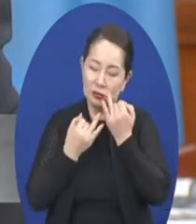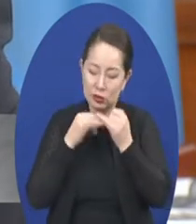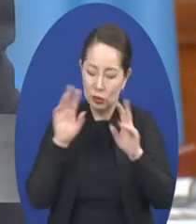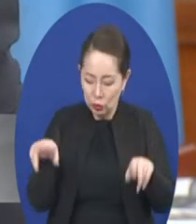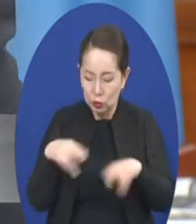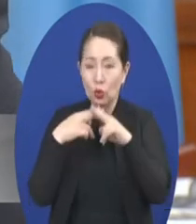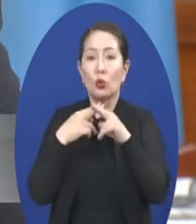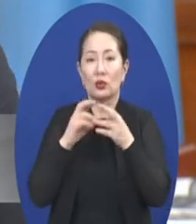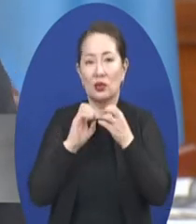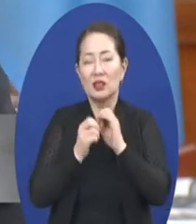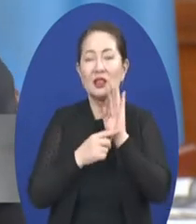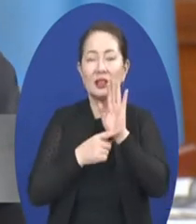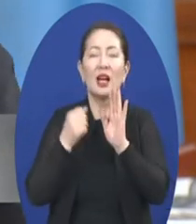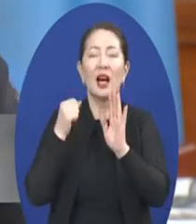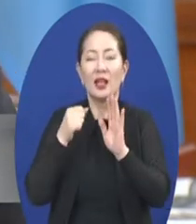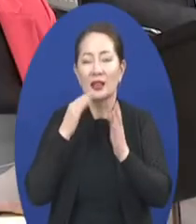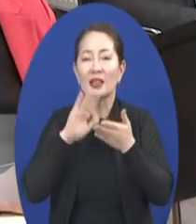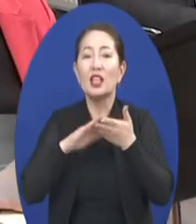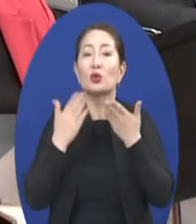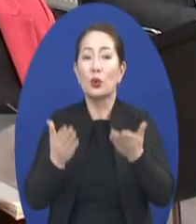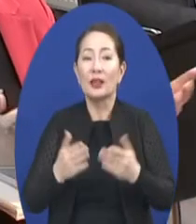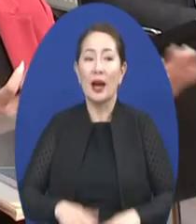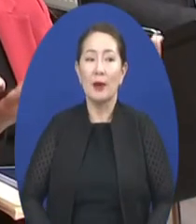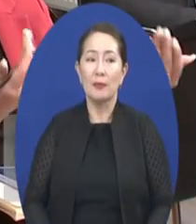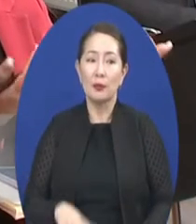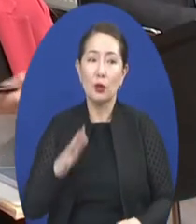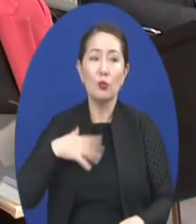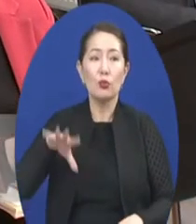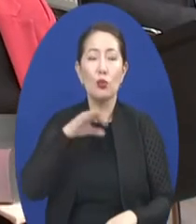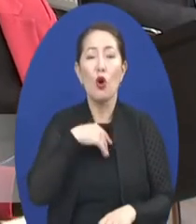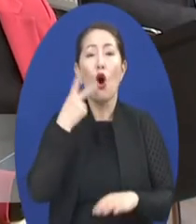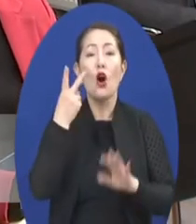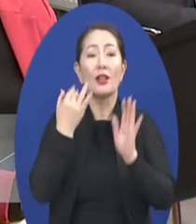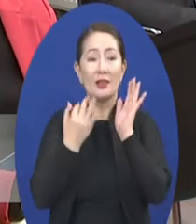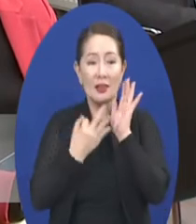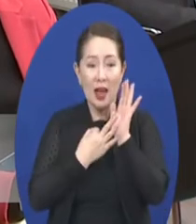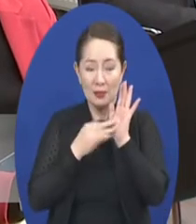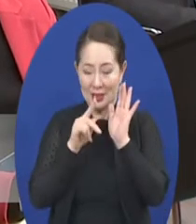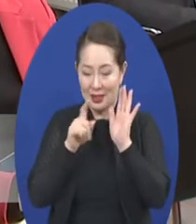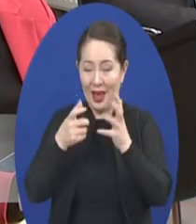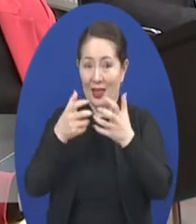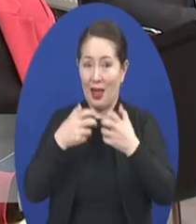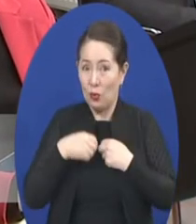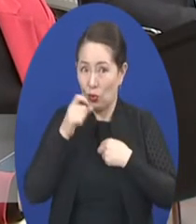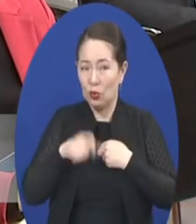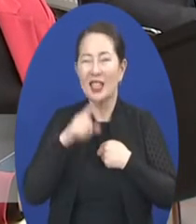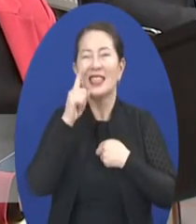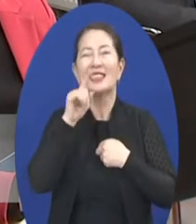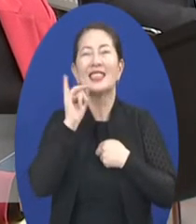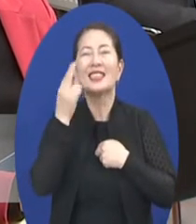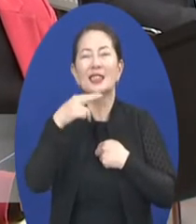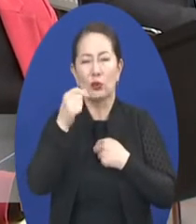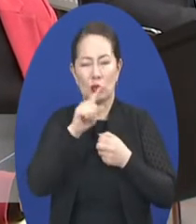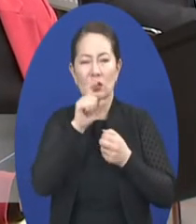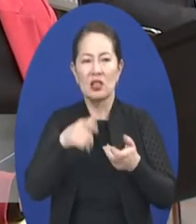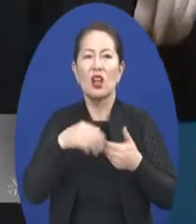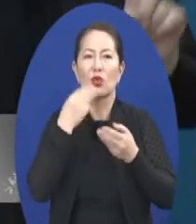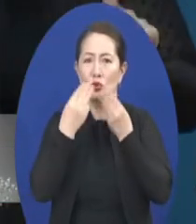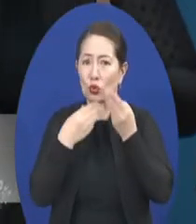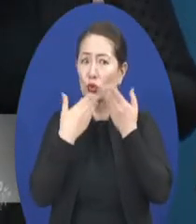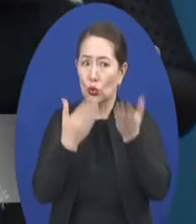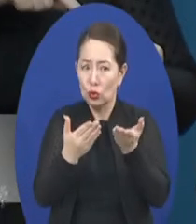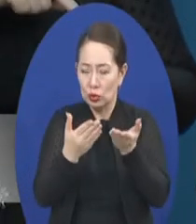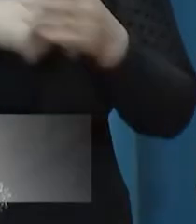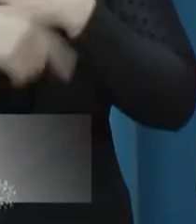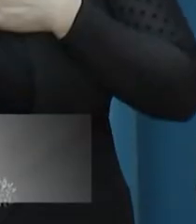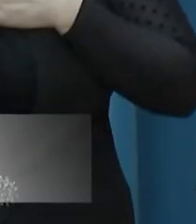энэ дүгнэлтүүдийг бол бид авчиж гаргаж ир танилцуулна. Нийтдээ 28 зээлдэгчийн 1.85 төгрөгийн зээл их шүүхэд шилжүүлж 14